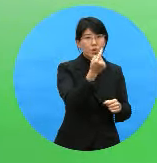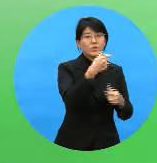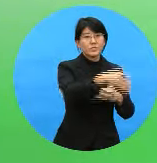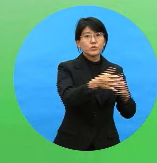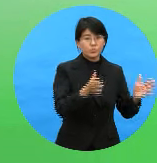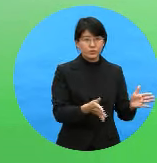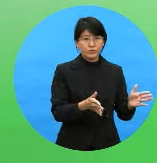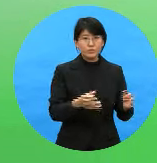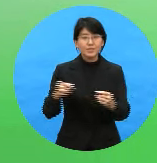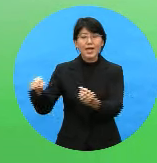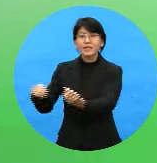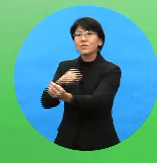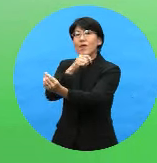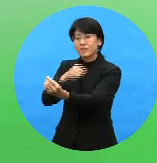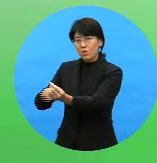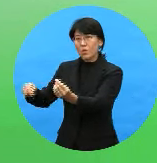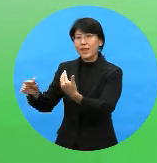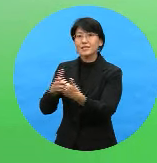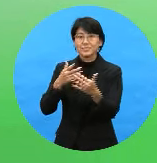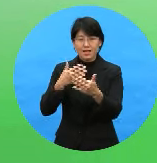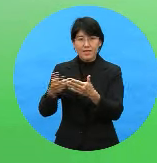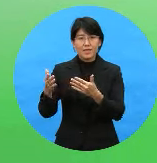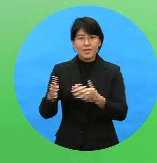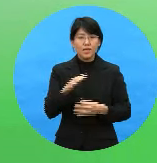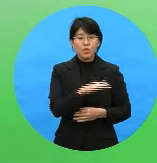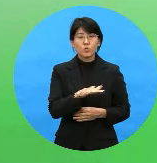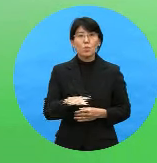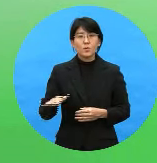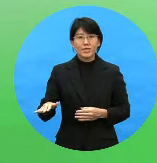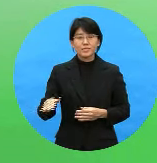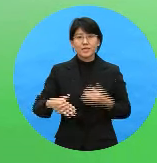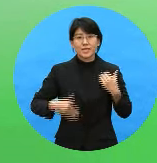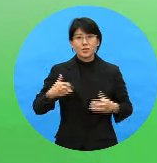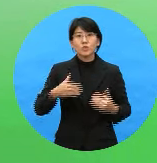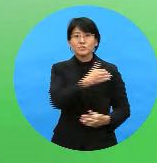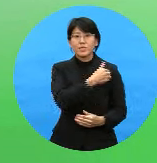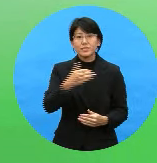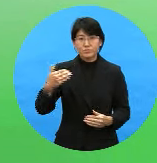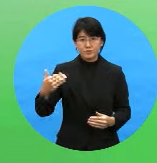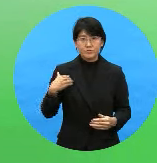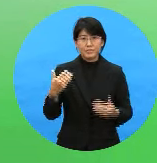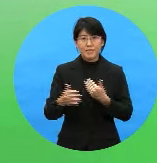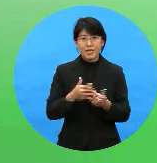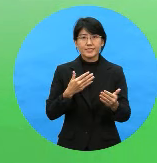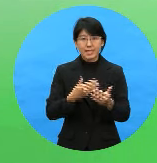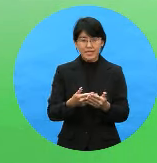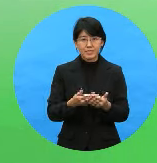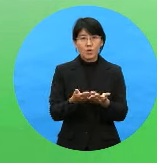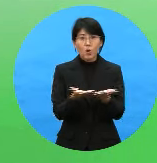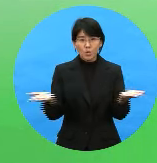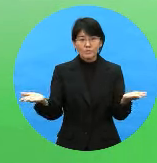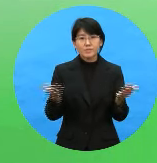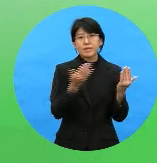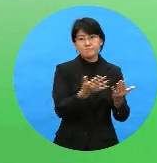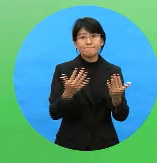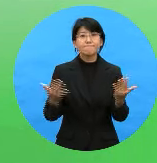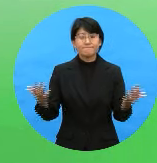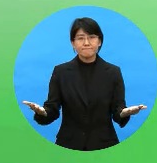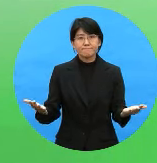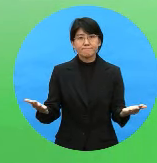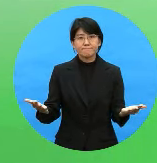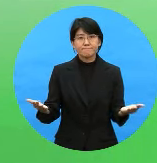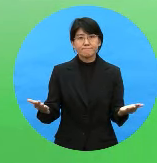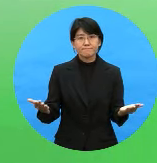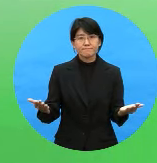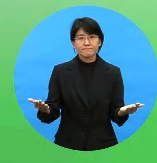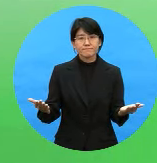教室や楽器の演奏体験といった子どもたちも楽しめる体験型の出展も多